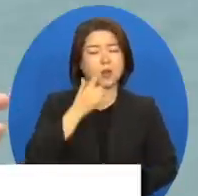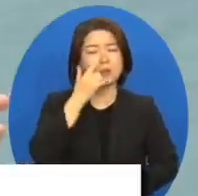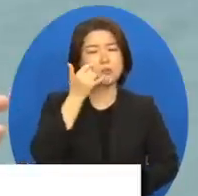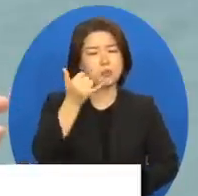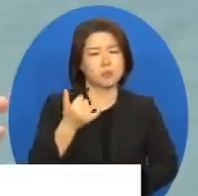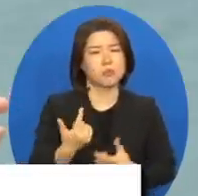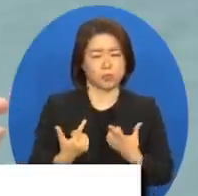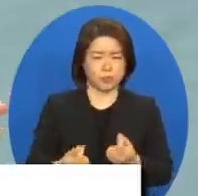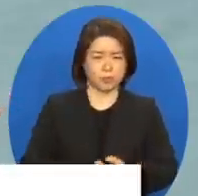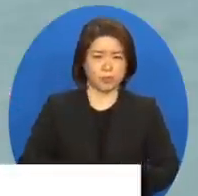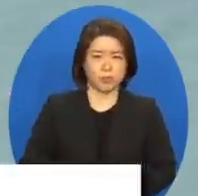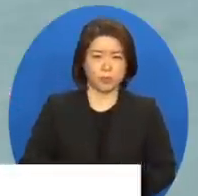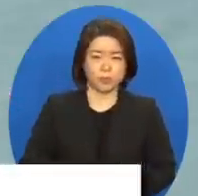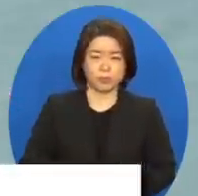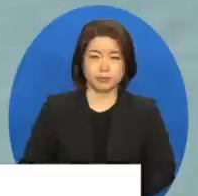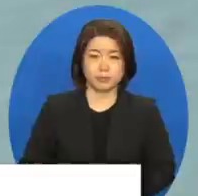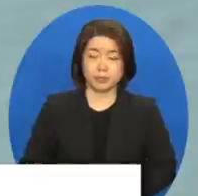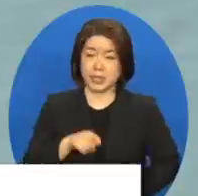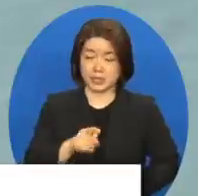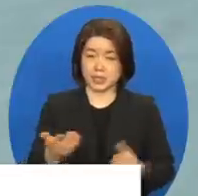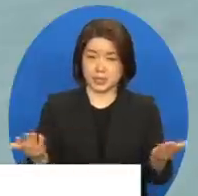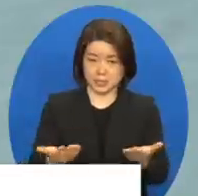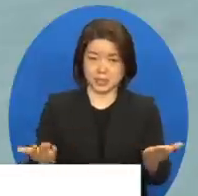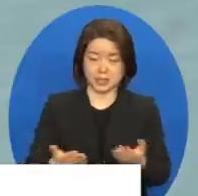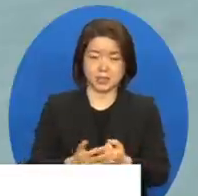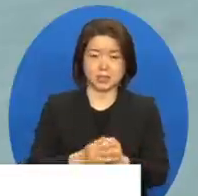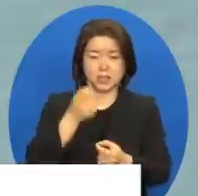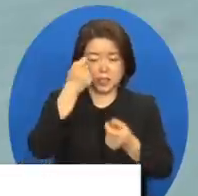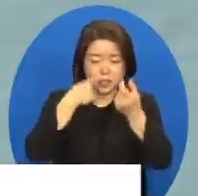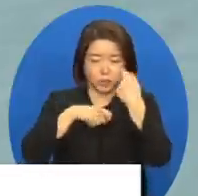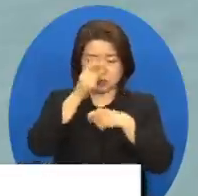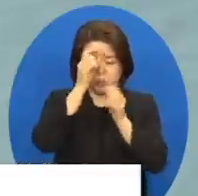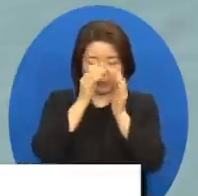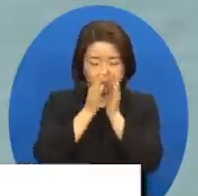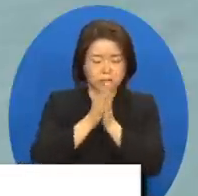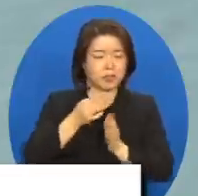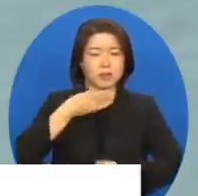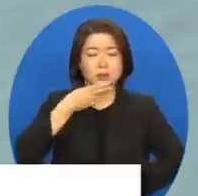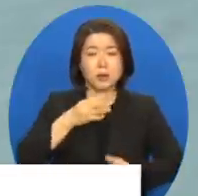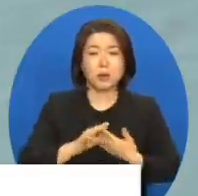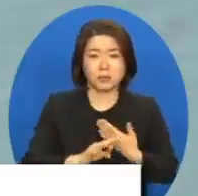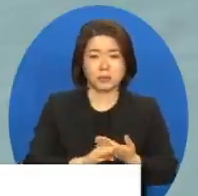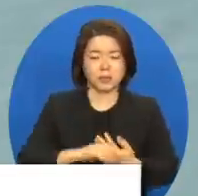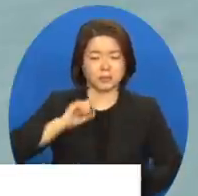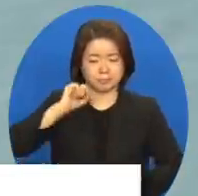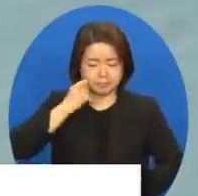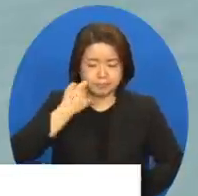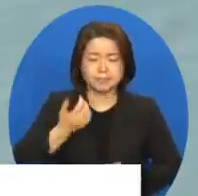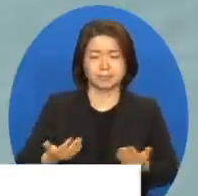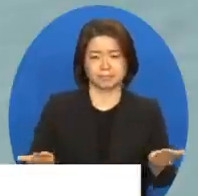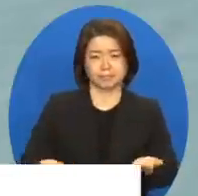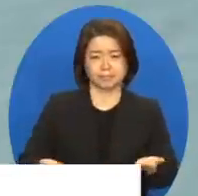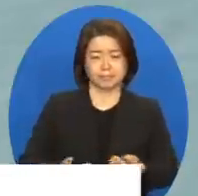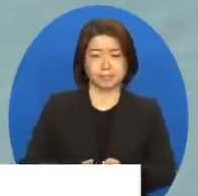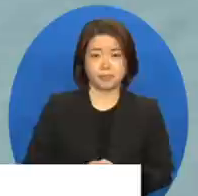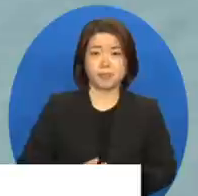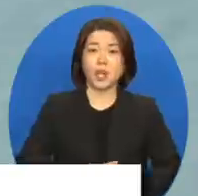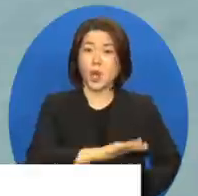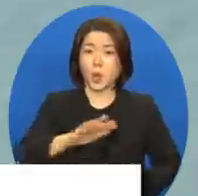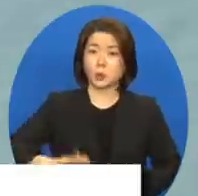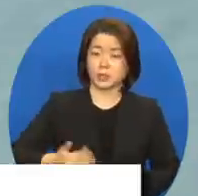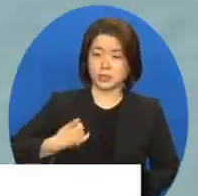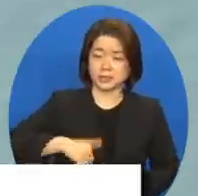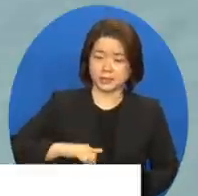거죠. 이 일이 눈물의 기도가 없이는 불가능한 일입니다. 우리는